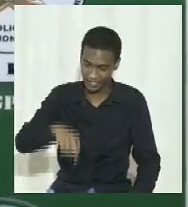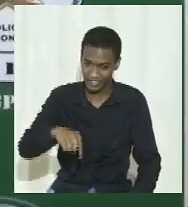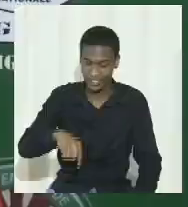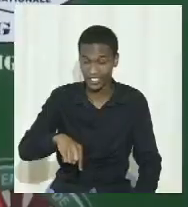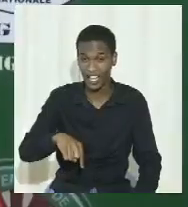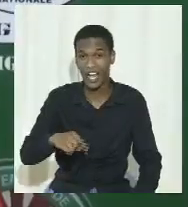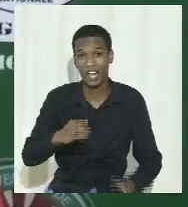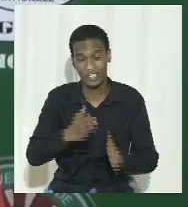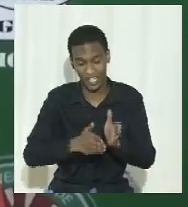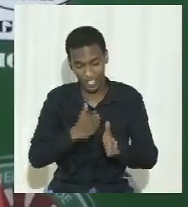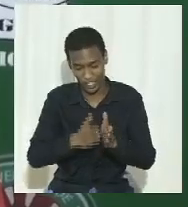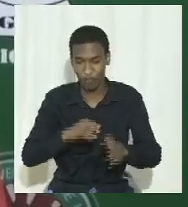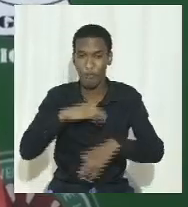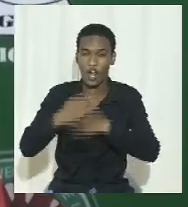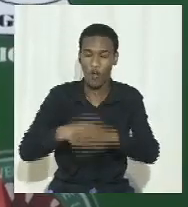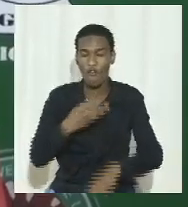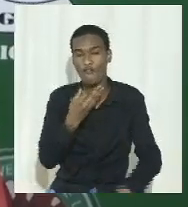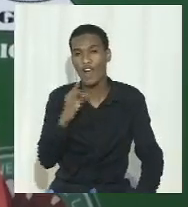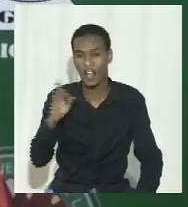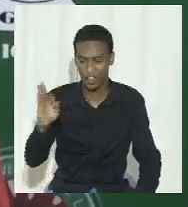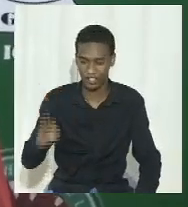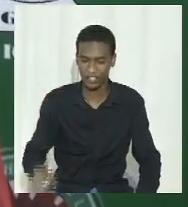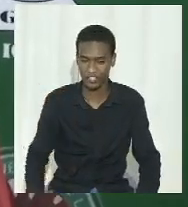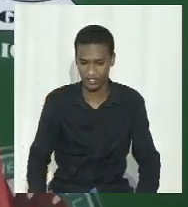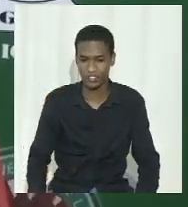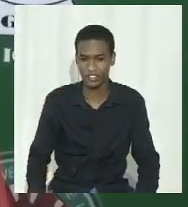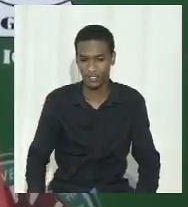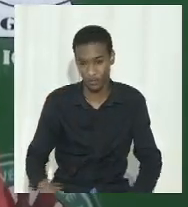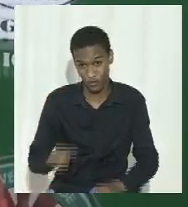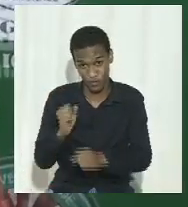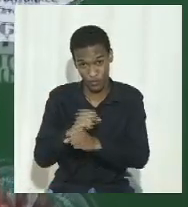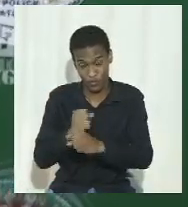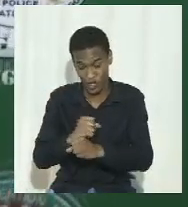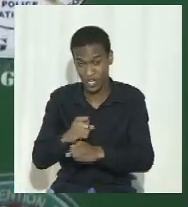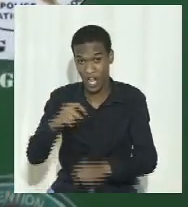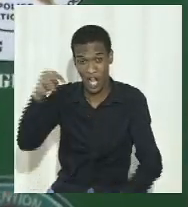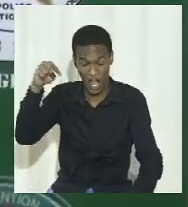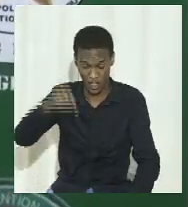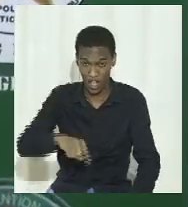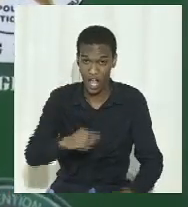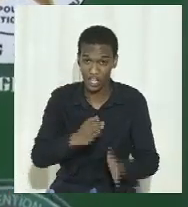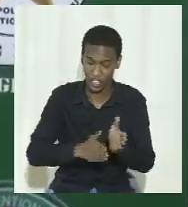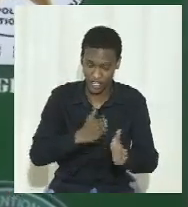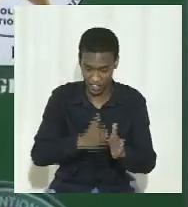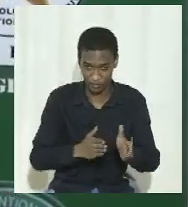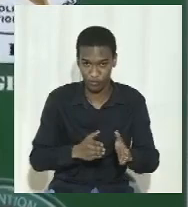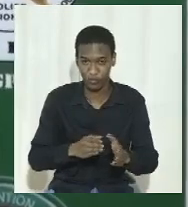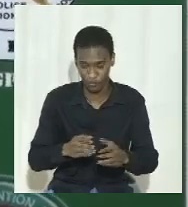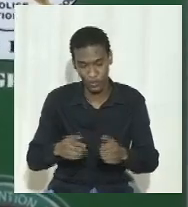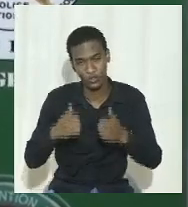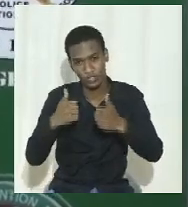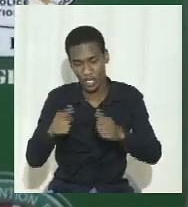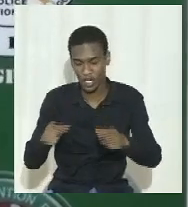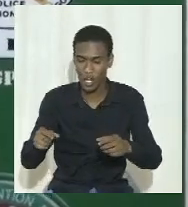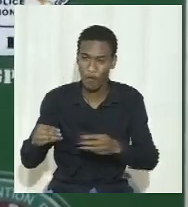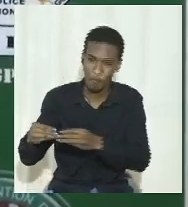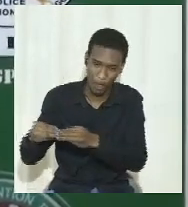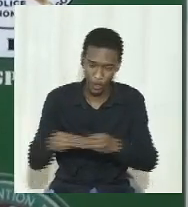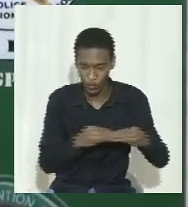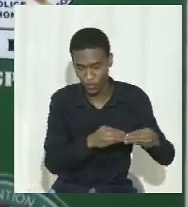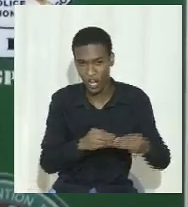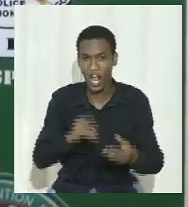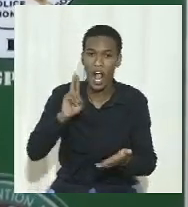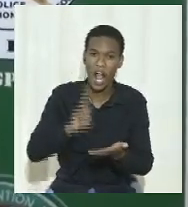atao. Ny olona mankatea Antananarivo zany mpiadina mankatea Antananarivo de mitondra CIN izy a de mitondra